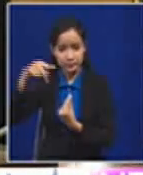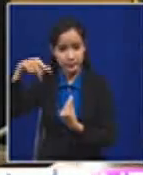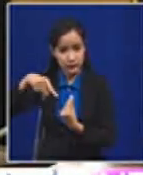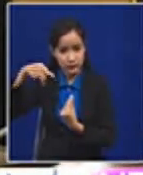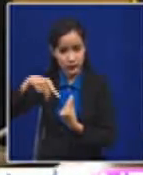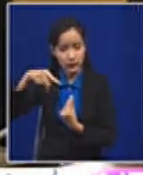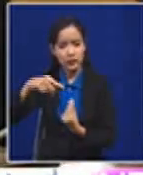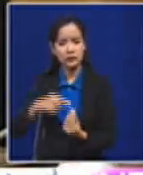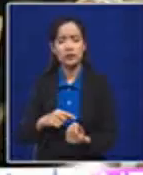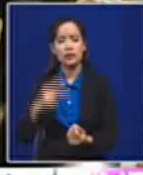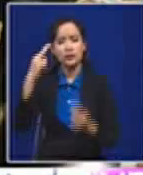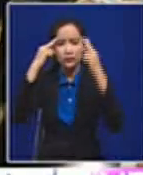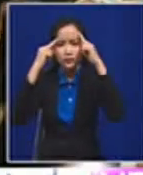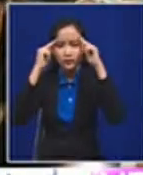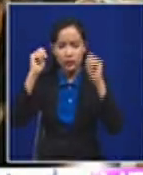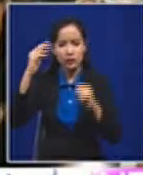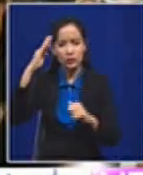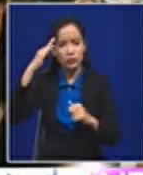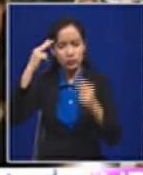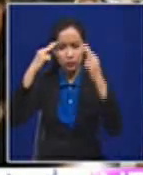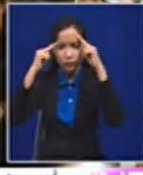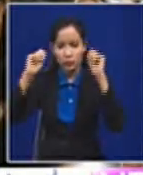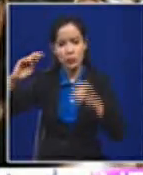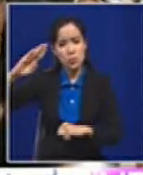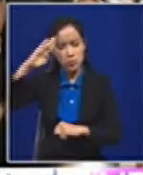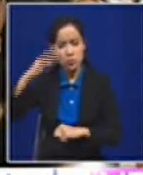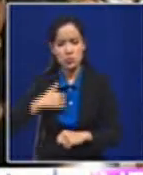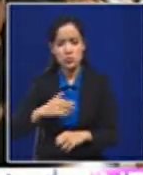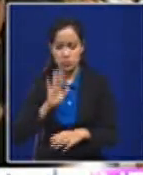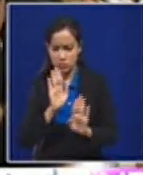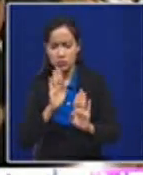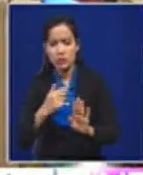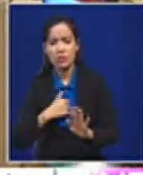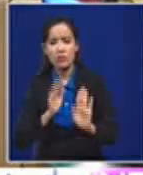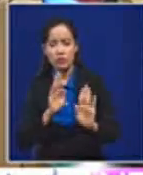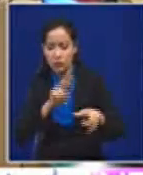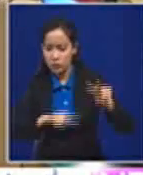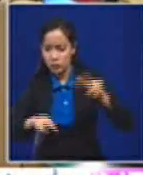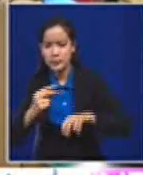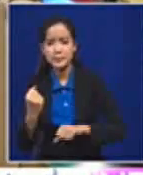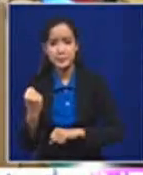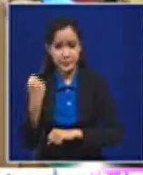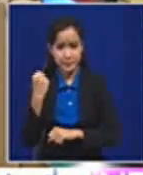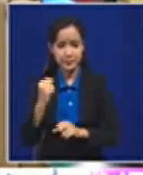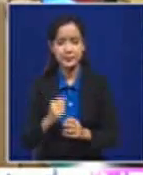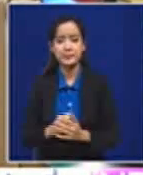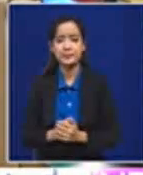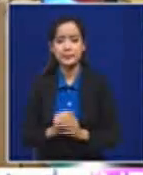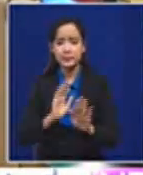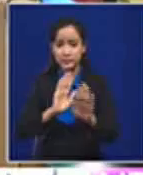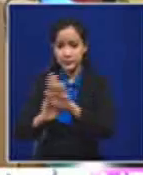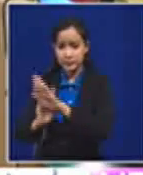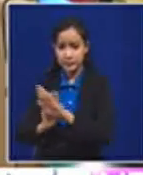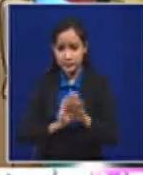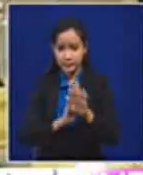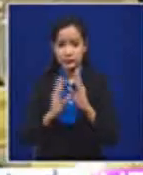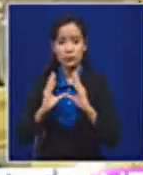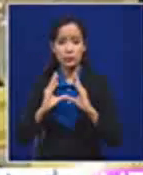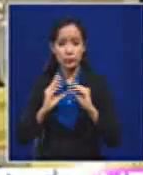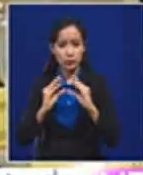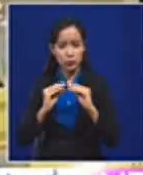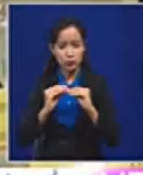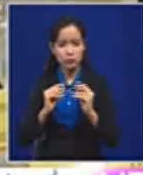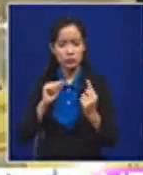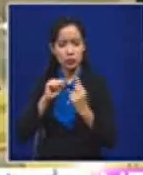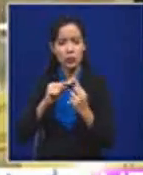ฐมนตรีได้กำชับไว้เพื่อให้การทำงานเป็นไปตามนโยบายของนายกรัฐมนตรีจึงเรียกทุกภาคส่วนได้ร่วมประชุมให้เกิด